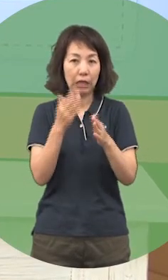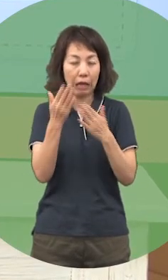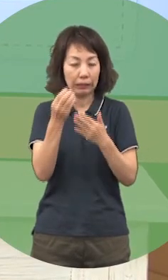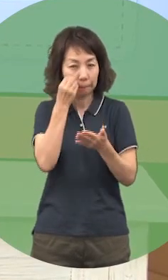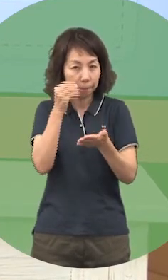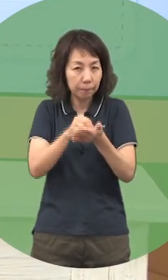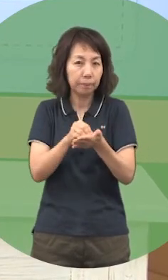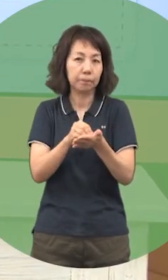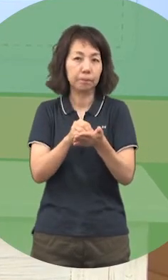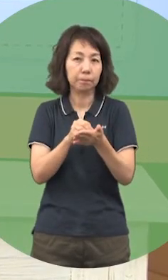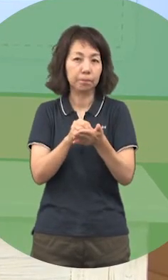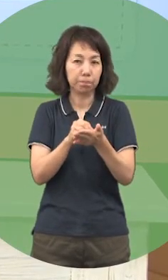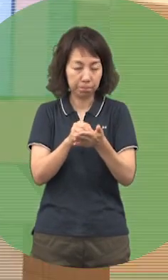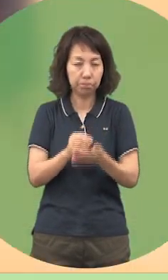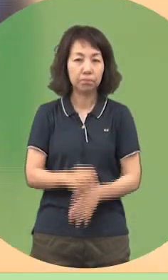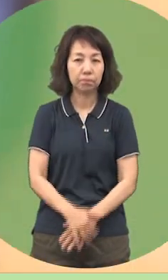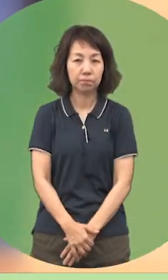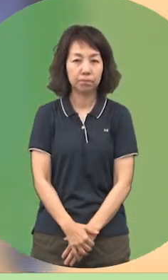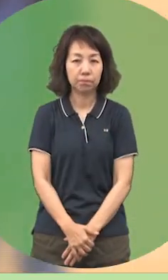かになっています。